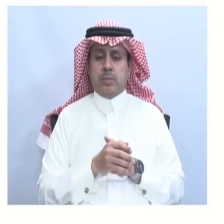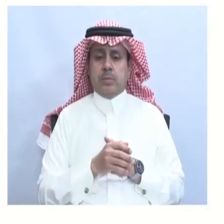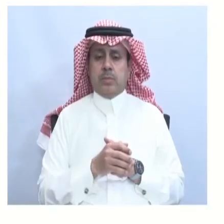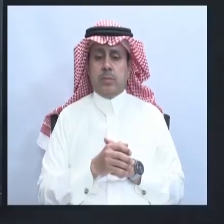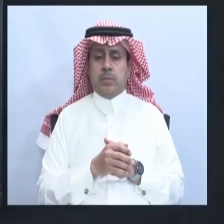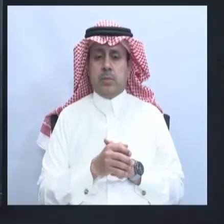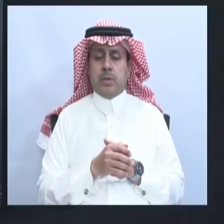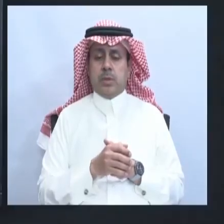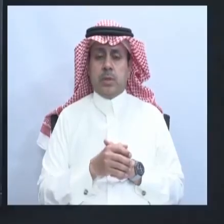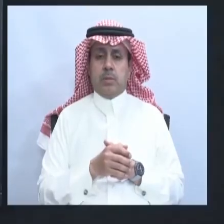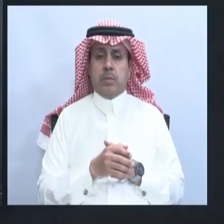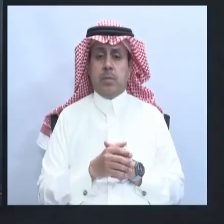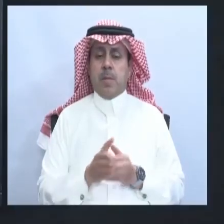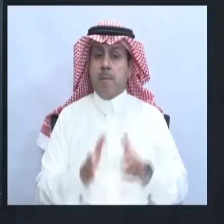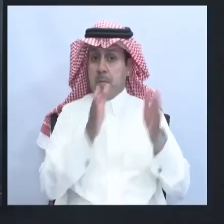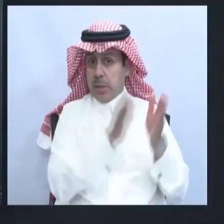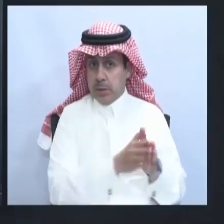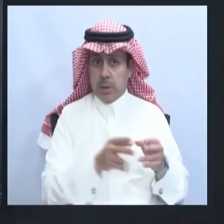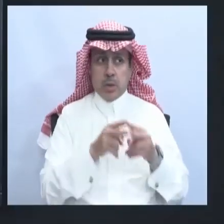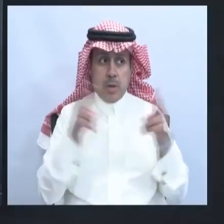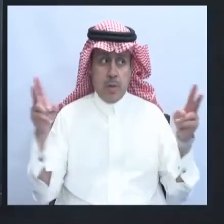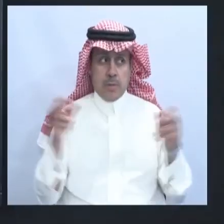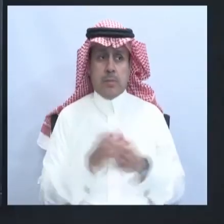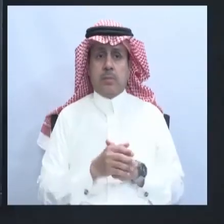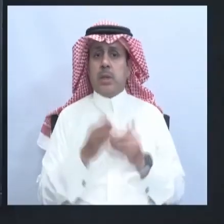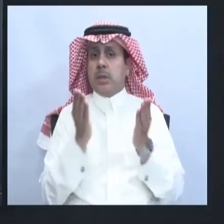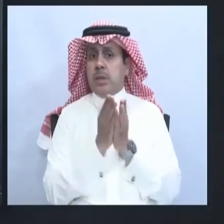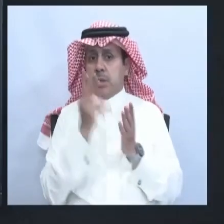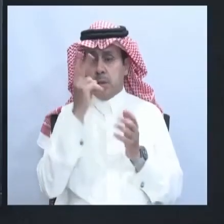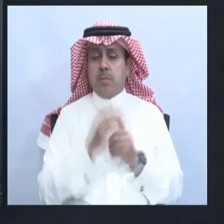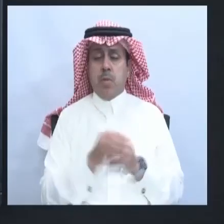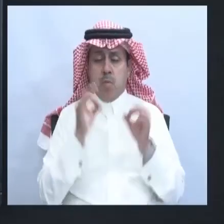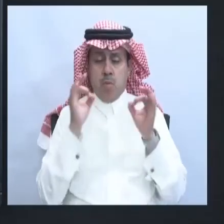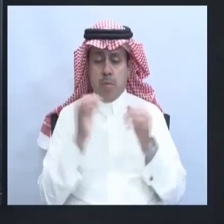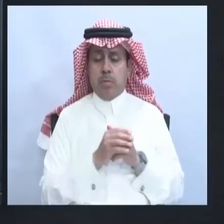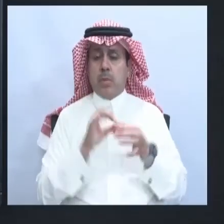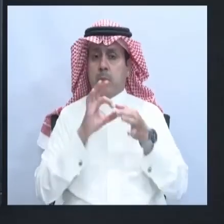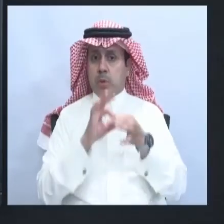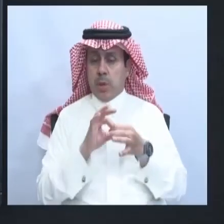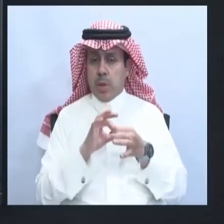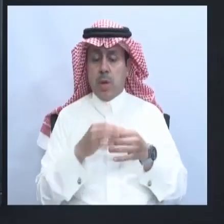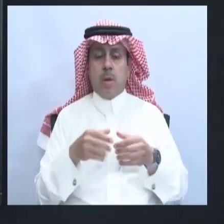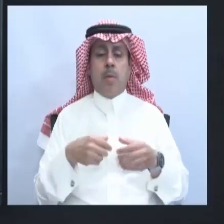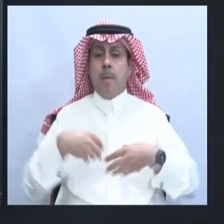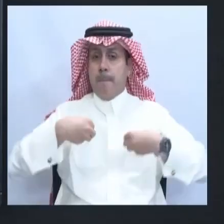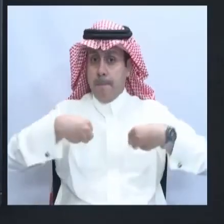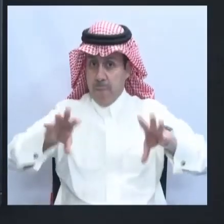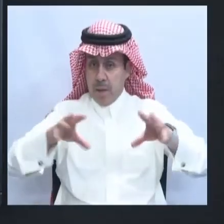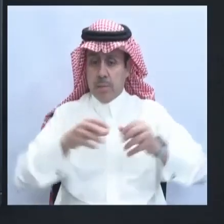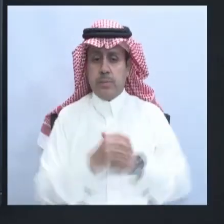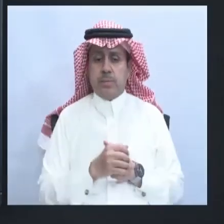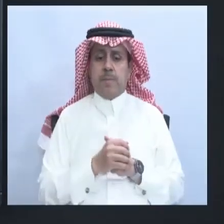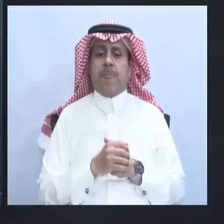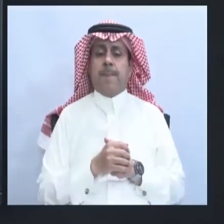ختم هذا الدرس بعد ان استعرضت واياكم درسين مهمين متعلقين بالبيع ما يتعلق